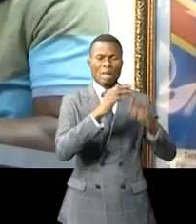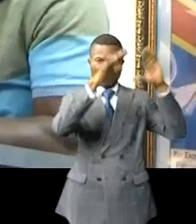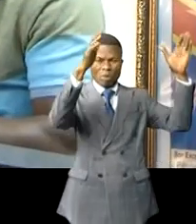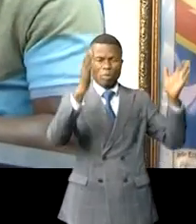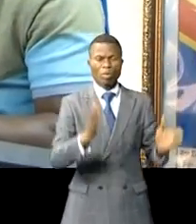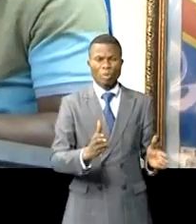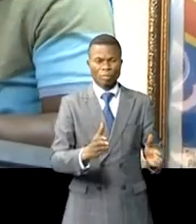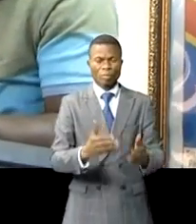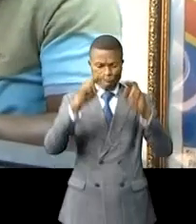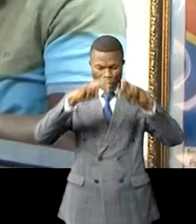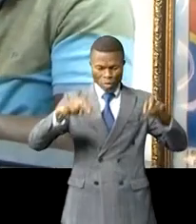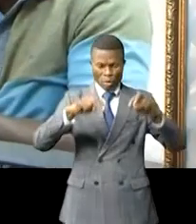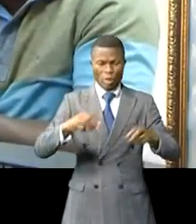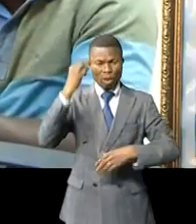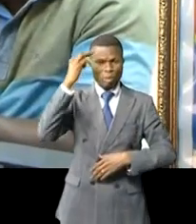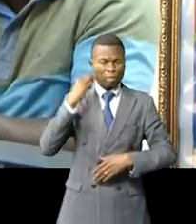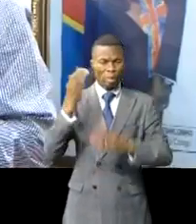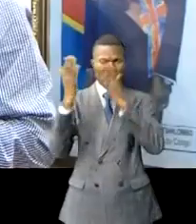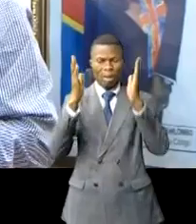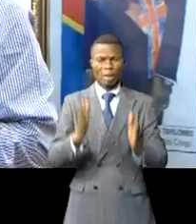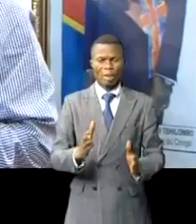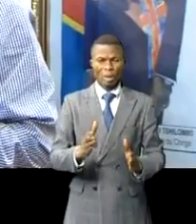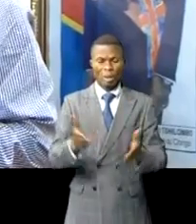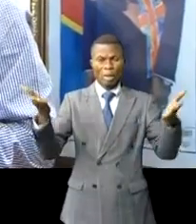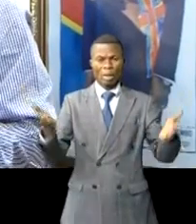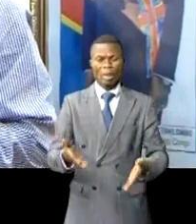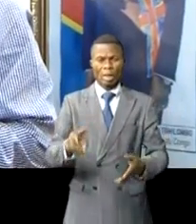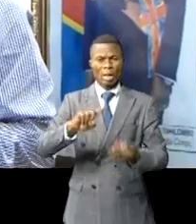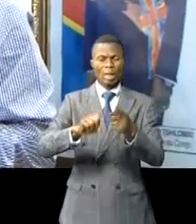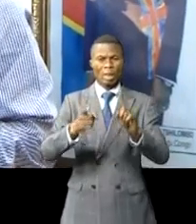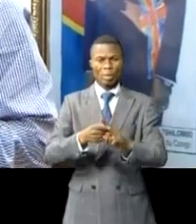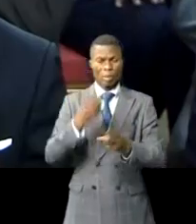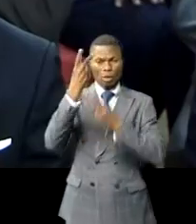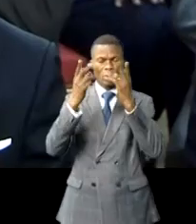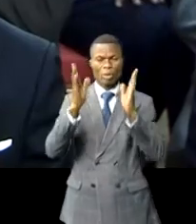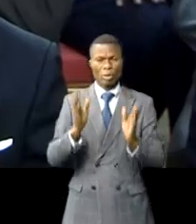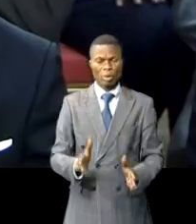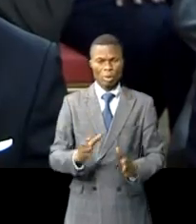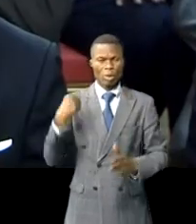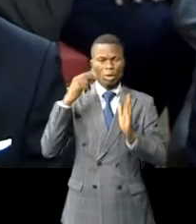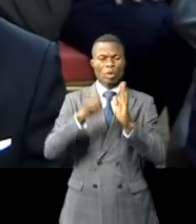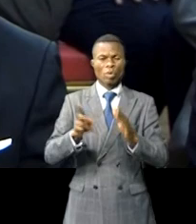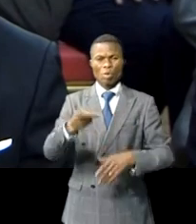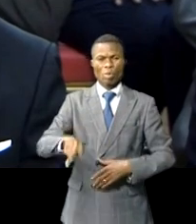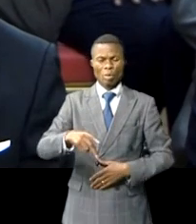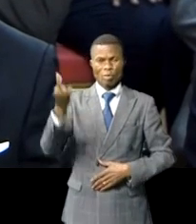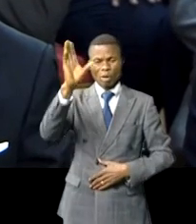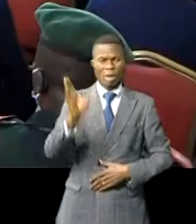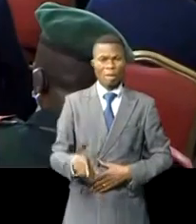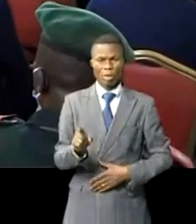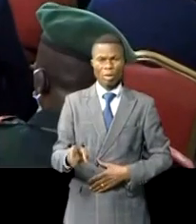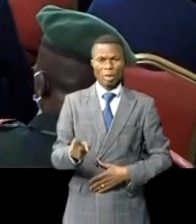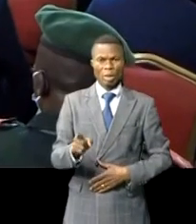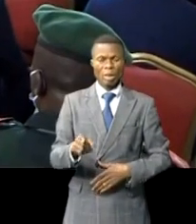par le ministre du Transport et Voies de Communication en présence de son collègue du tourisme, du gouverneur de la province du Congo central,